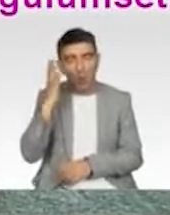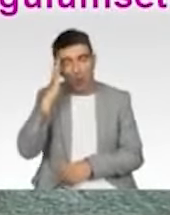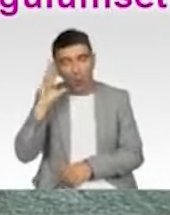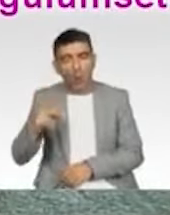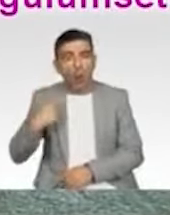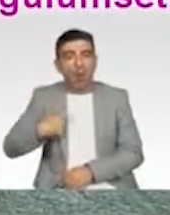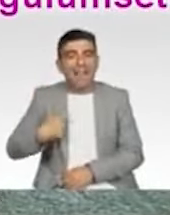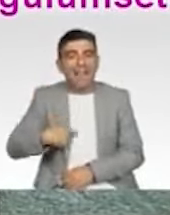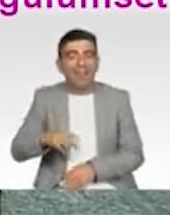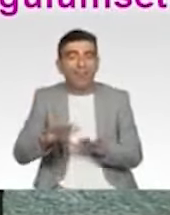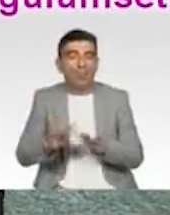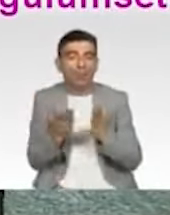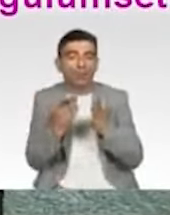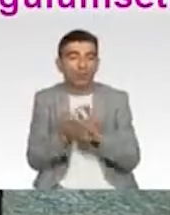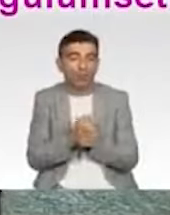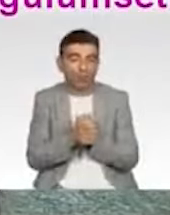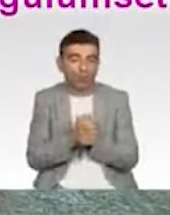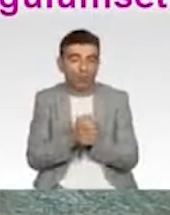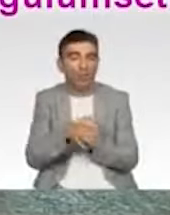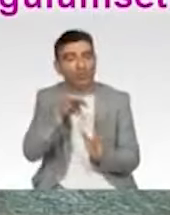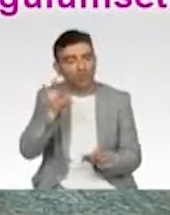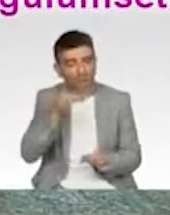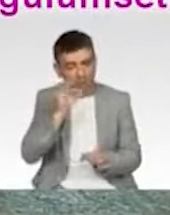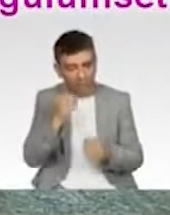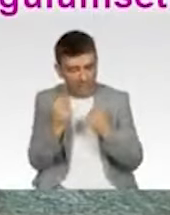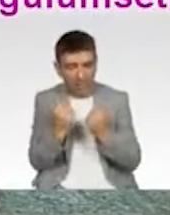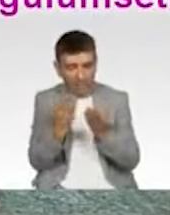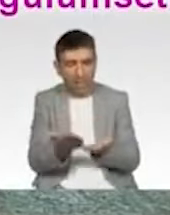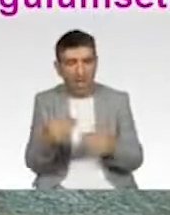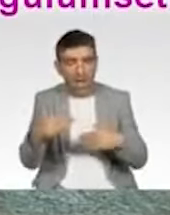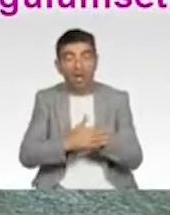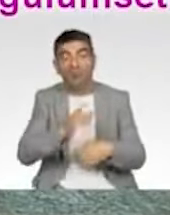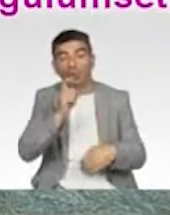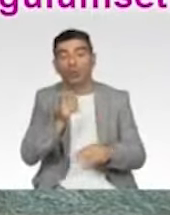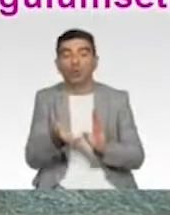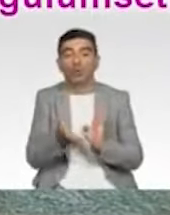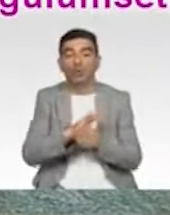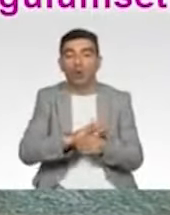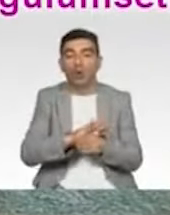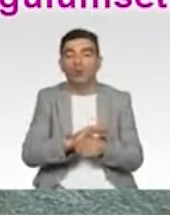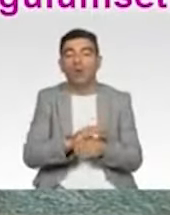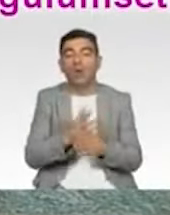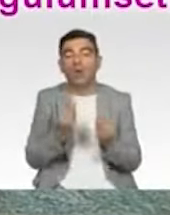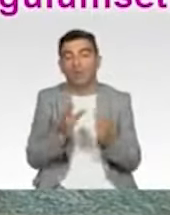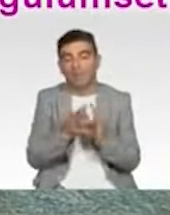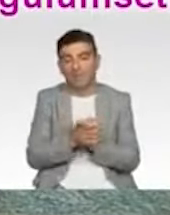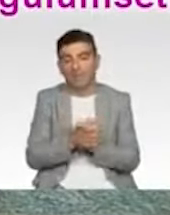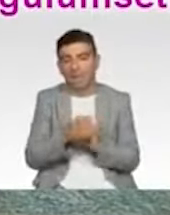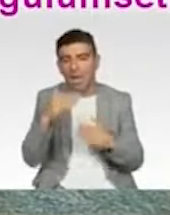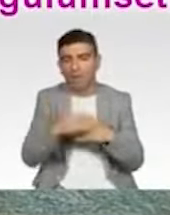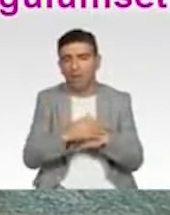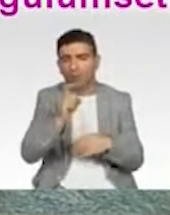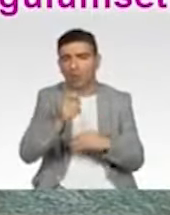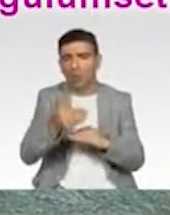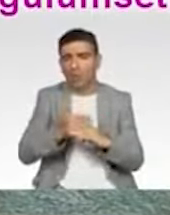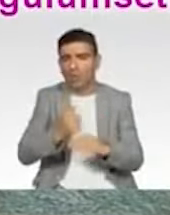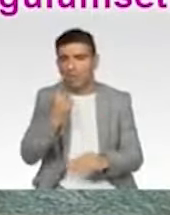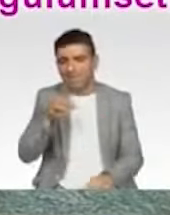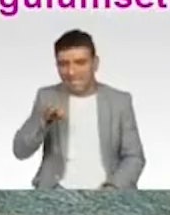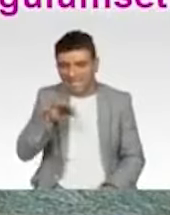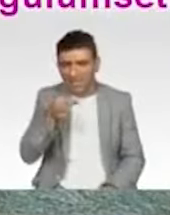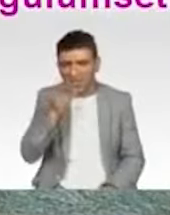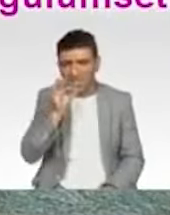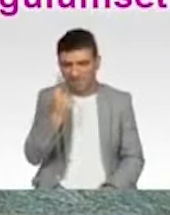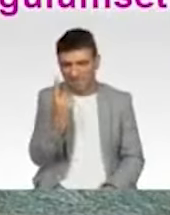şekilde bozuyor. Çay içebiliriz, çay sağlıklıdır ama akşam 9'dan sonra çalışması var. Akşam 9'dan önce bir bardak çay